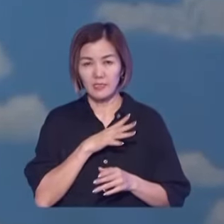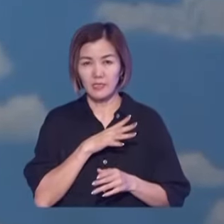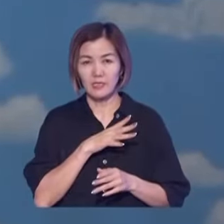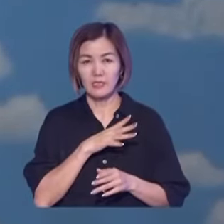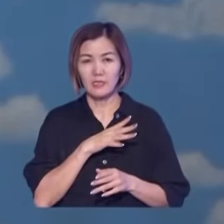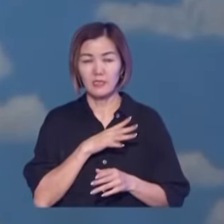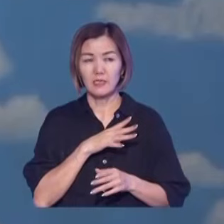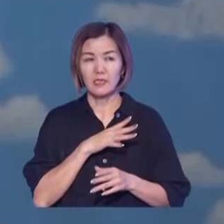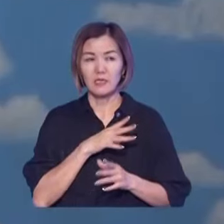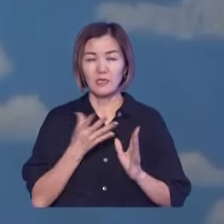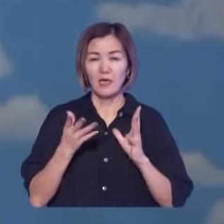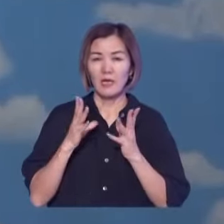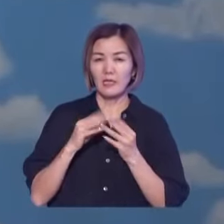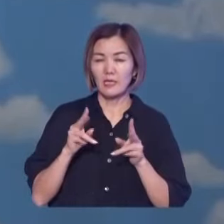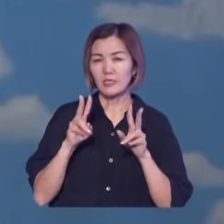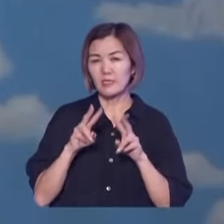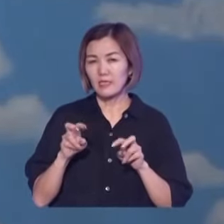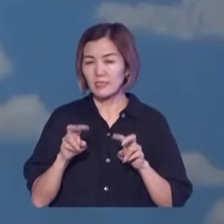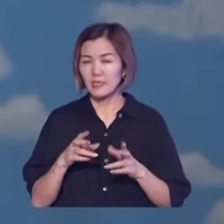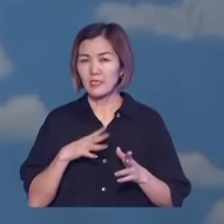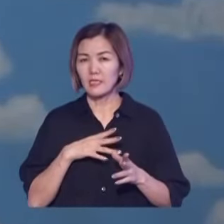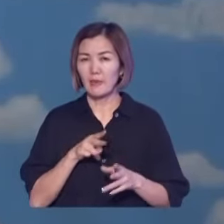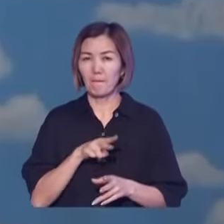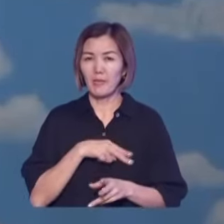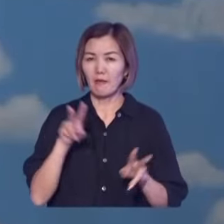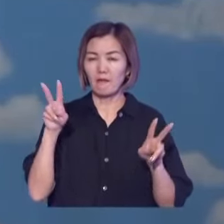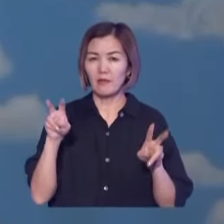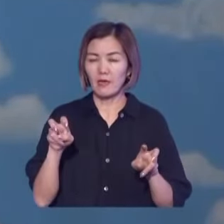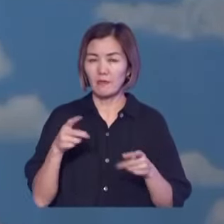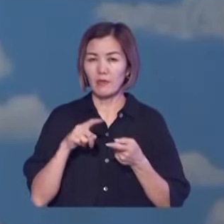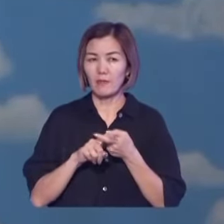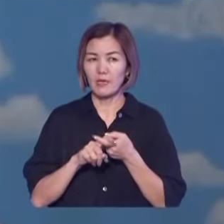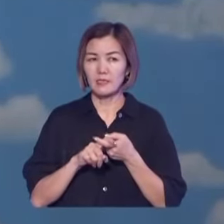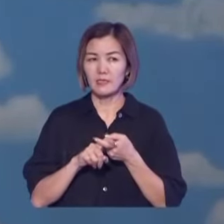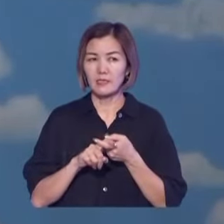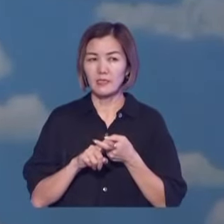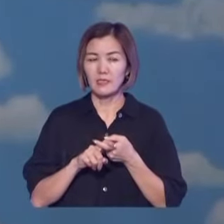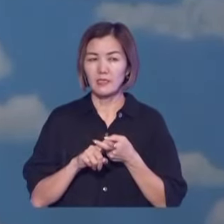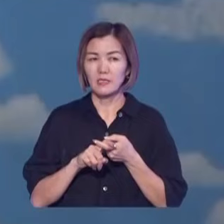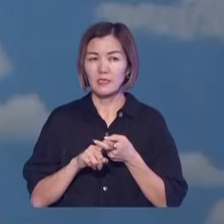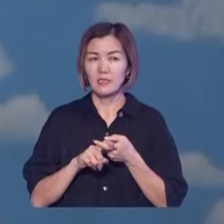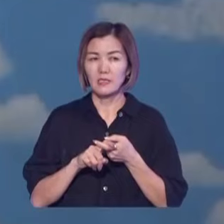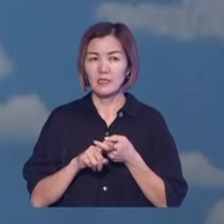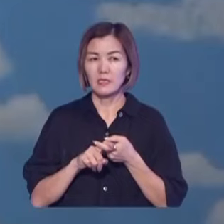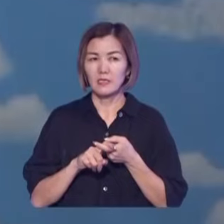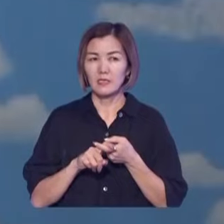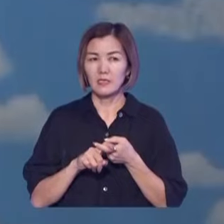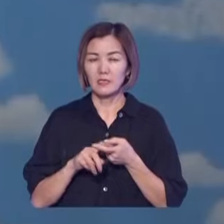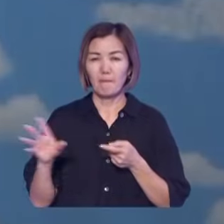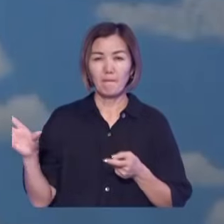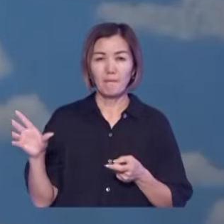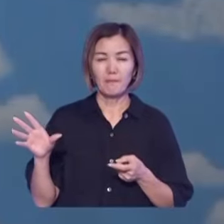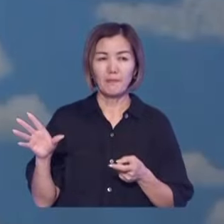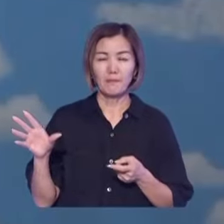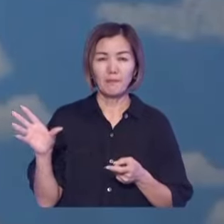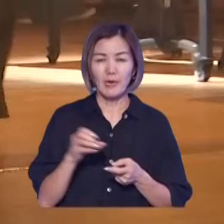қарастырдық, анализ жасадық, аштық. Осы медаль тақырыбына байланысты медальға қатысы бар дүниенің барын